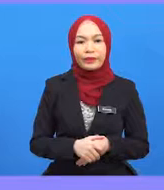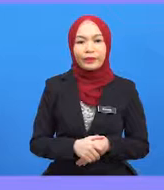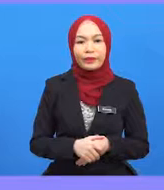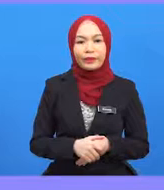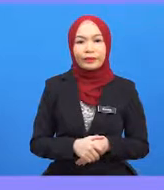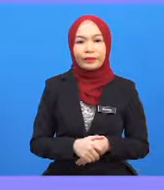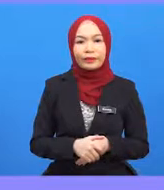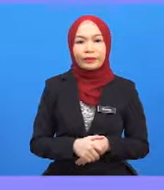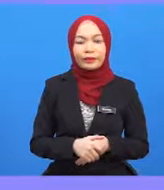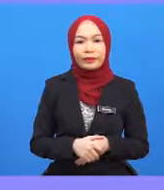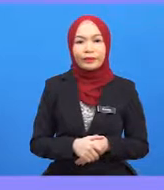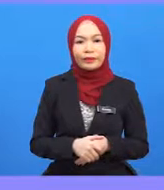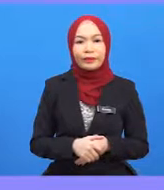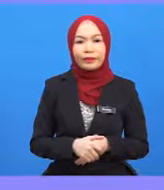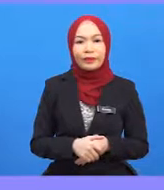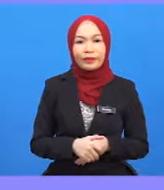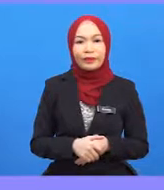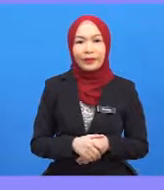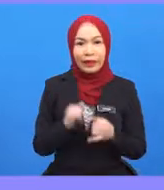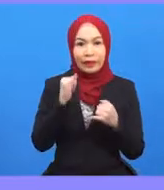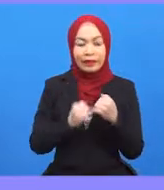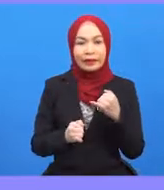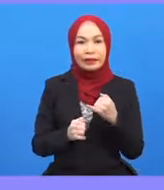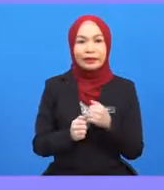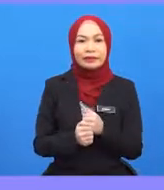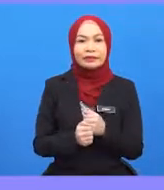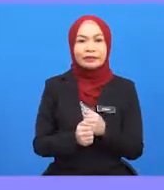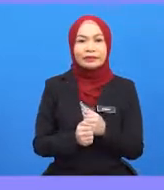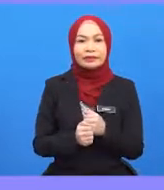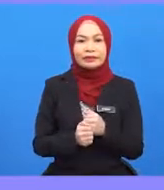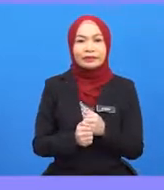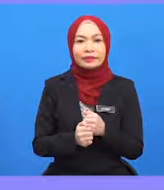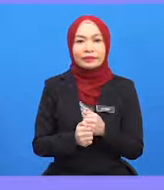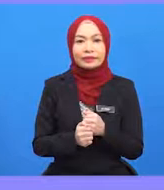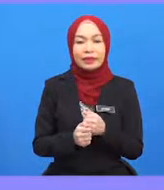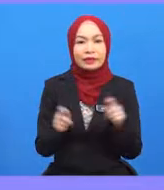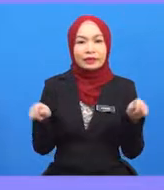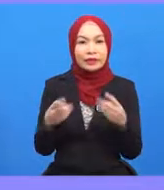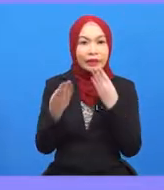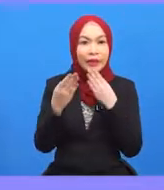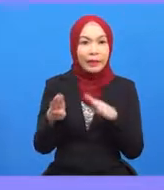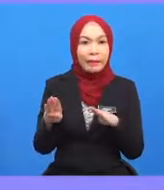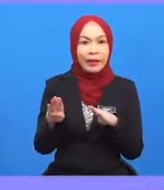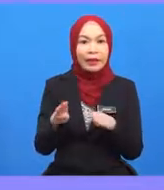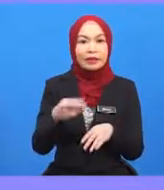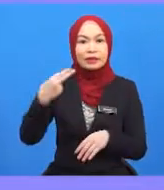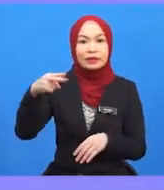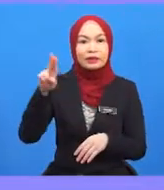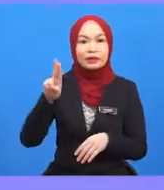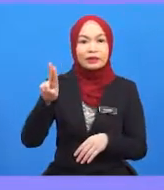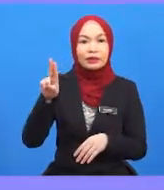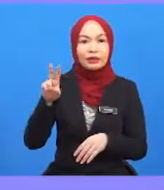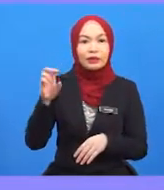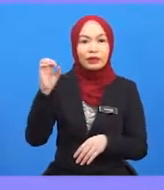Okey, contoh yang terakhir. Asid sulfurik bertindak balas dengan natrium hidroksida